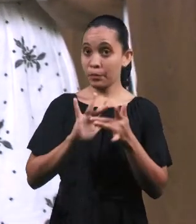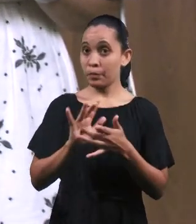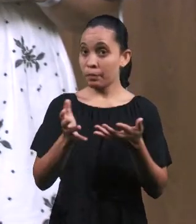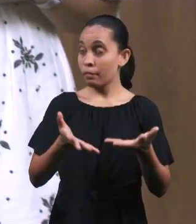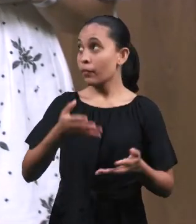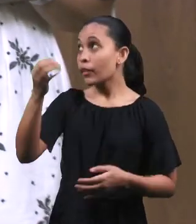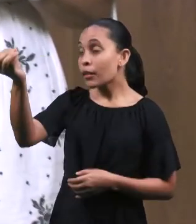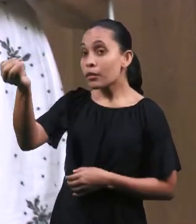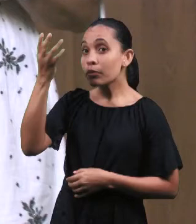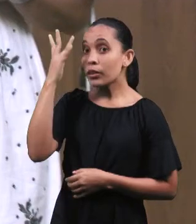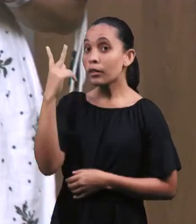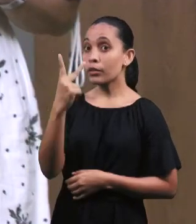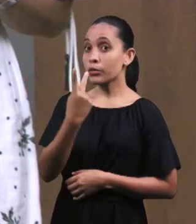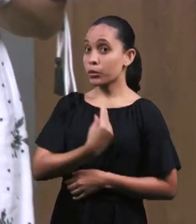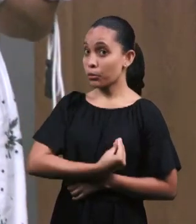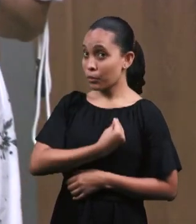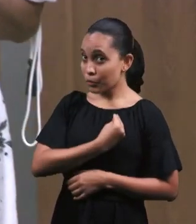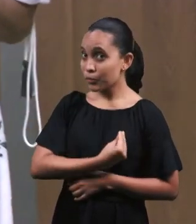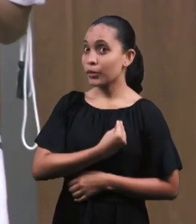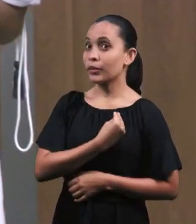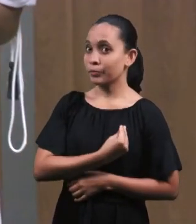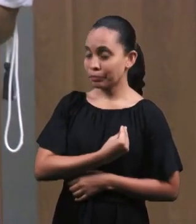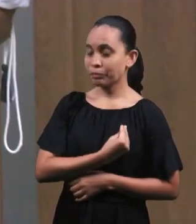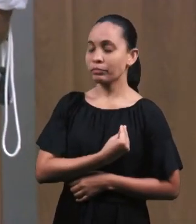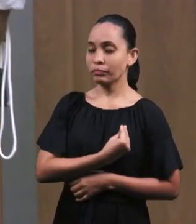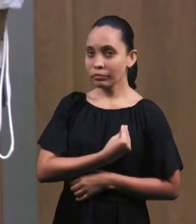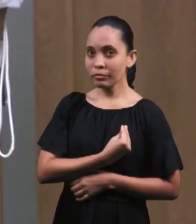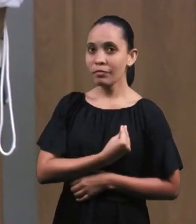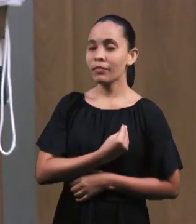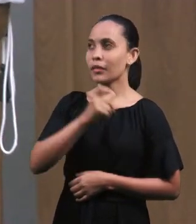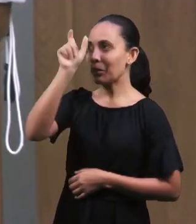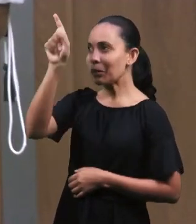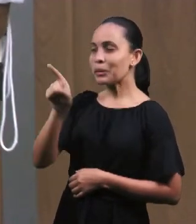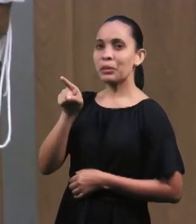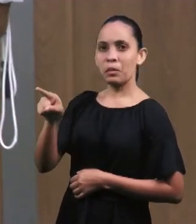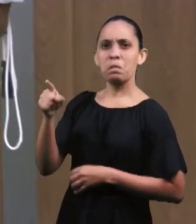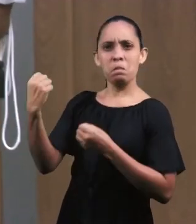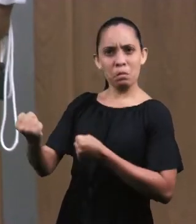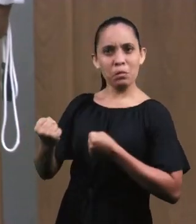vous comme celui qui est capable de transformer votre